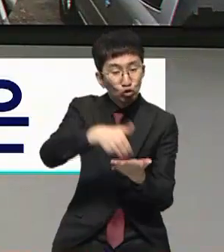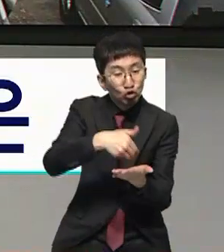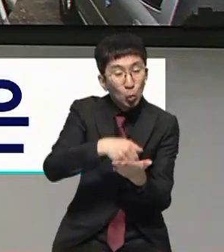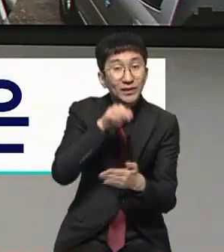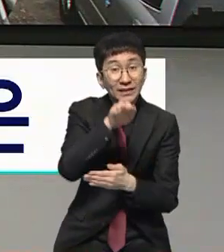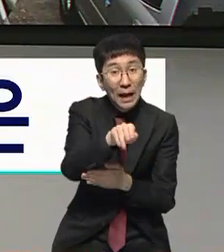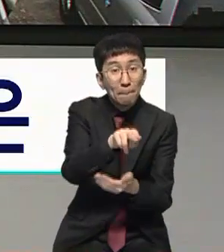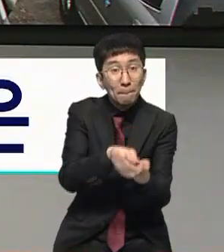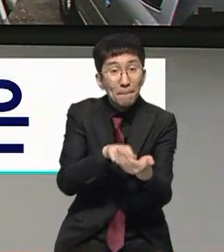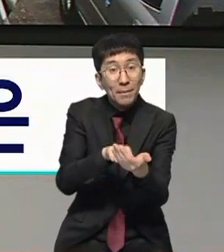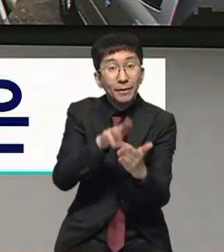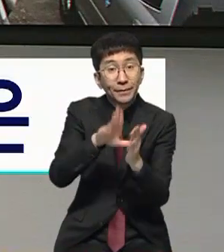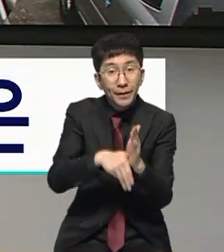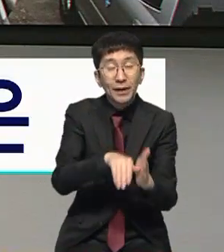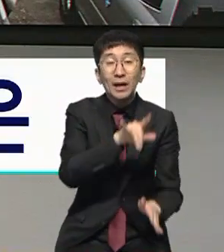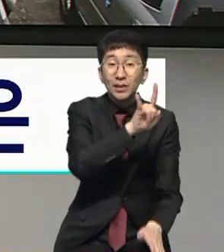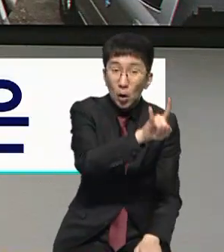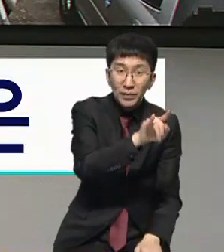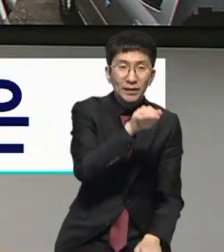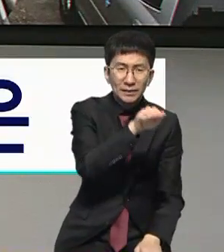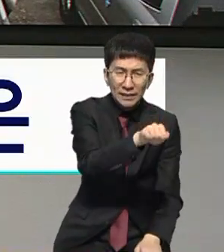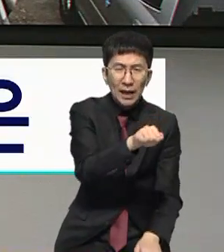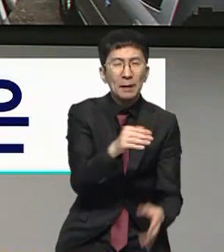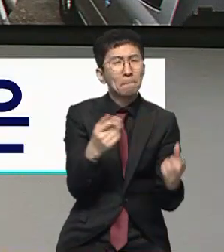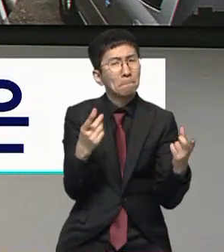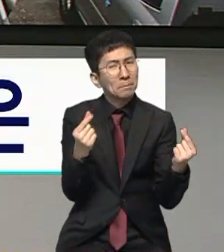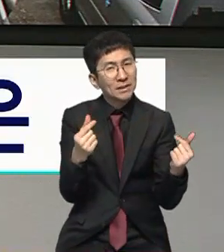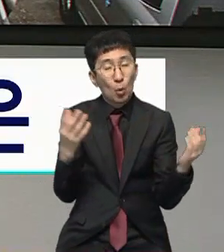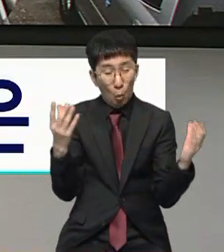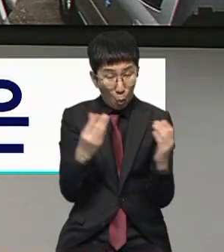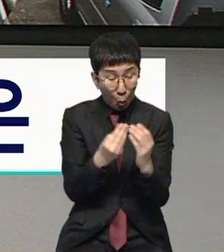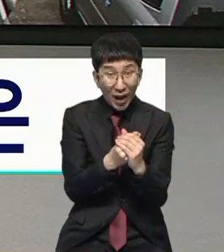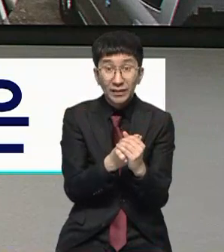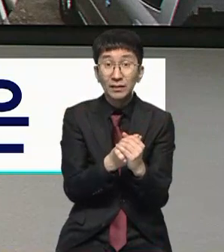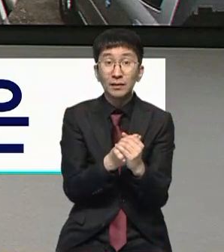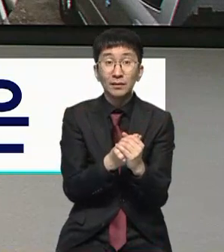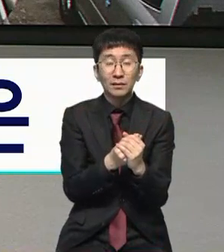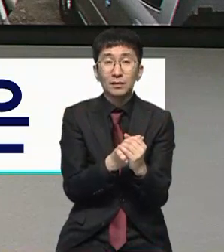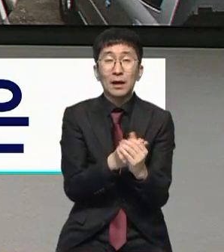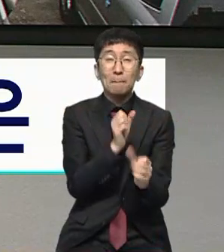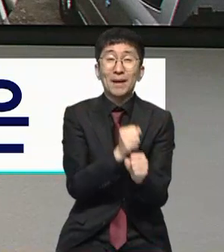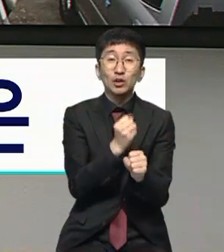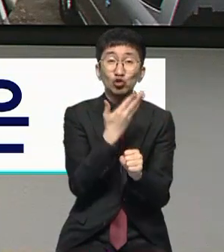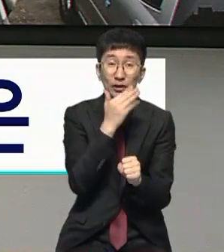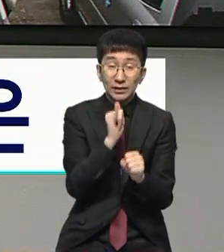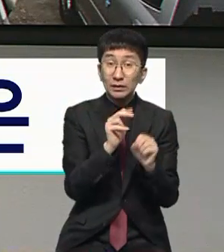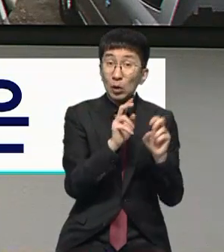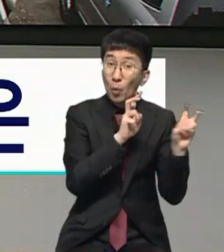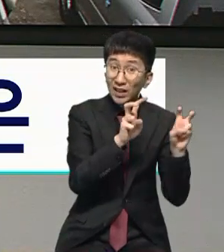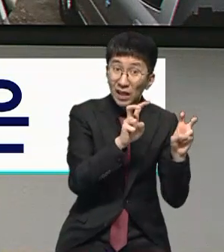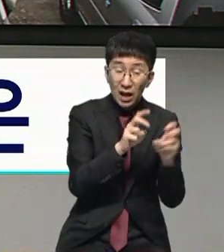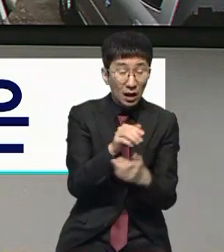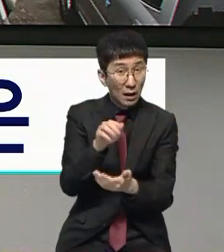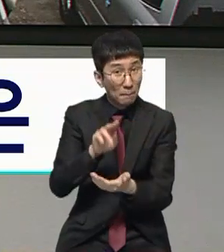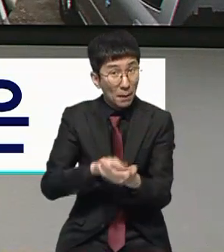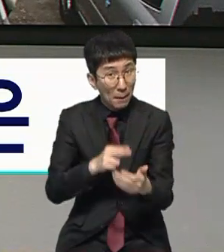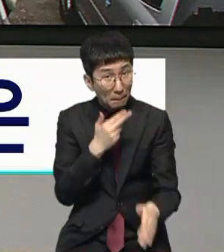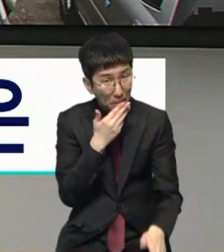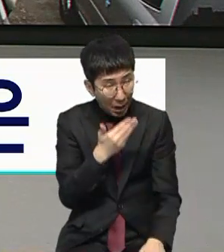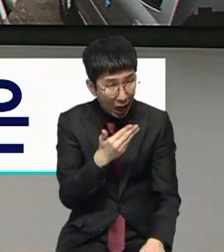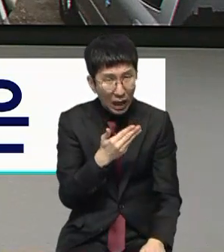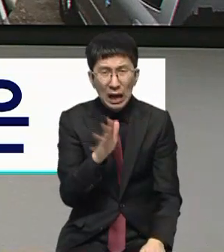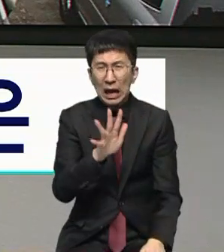앞으로 중고차 매매 시장에 현대차 같은 완성차 업체가 진출하게 할지 아니면 전처럼 생계형